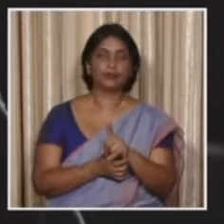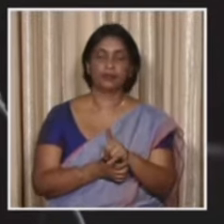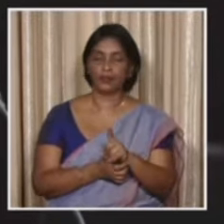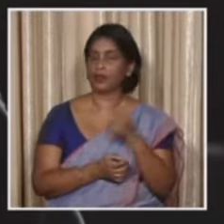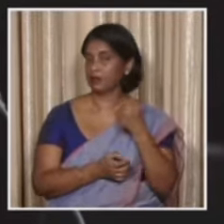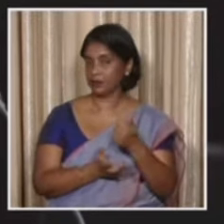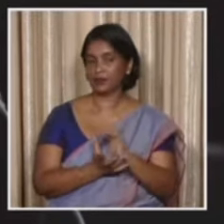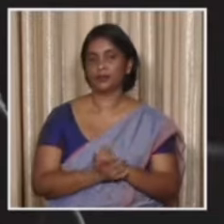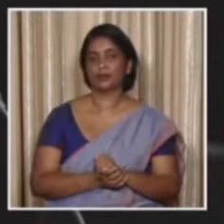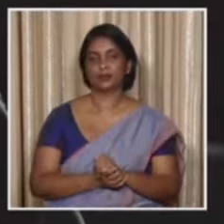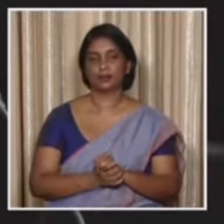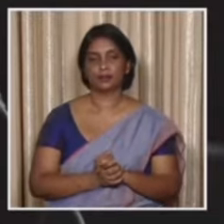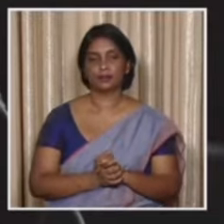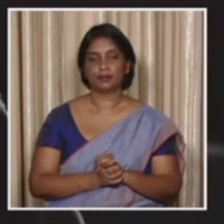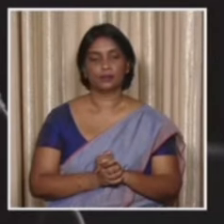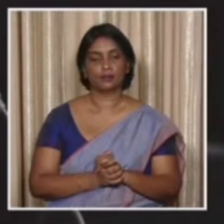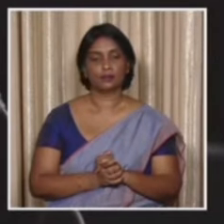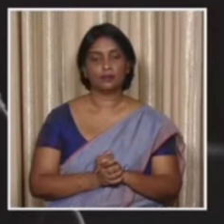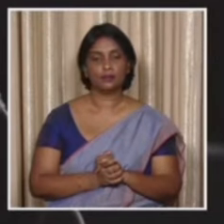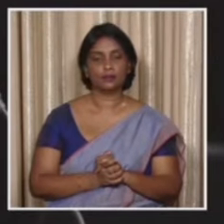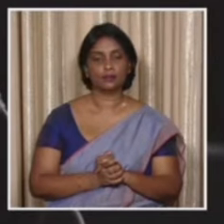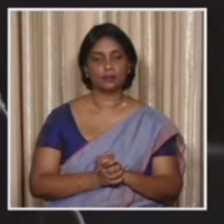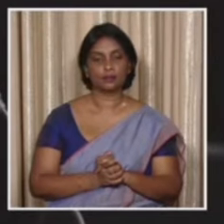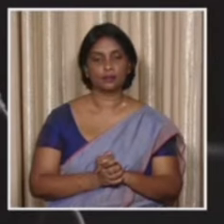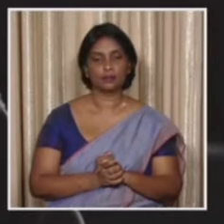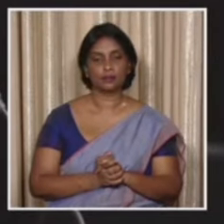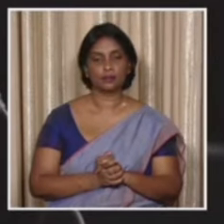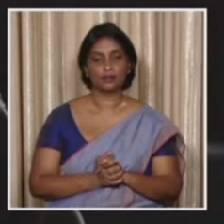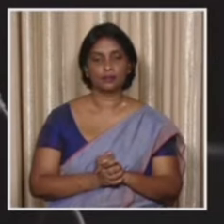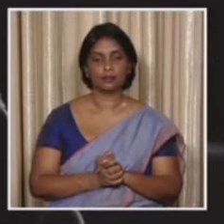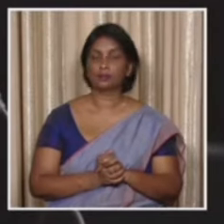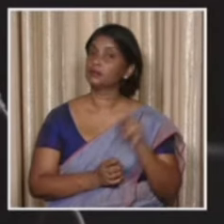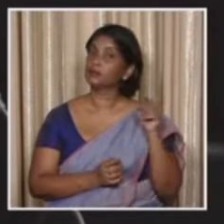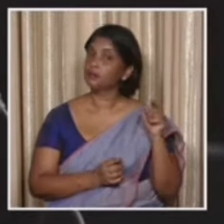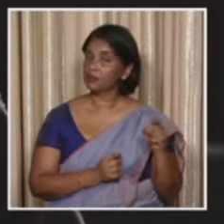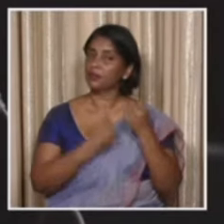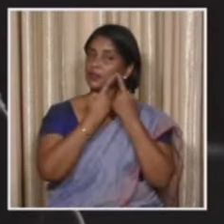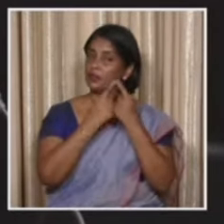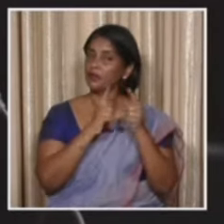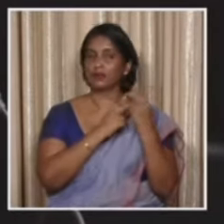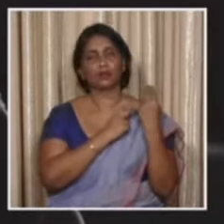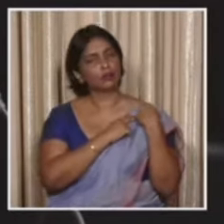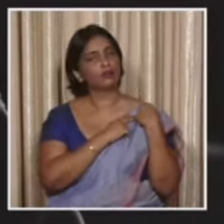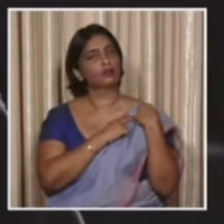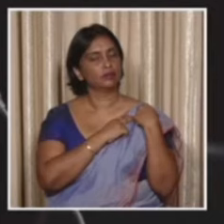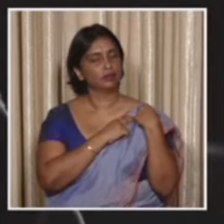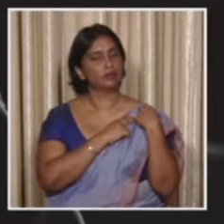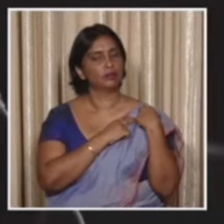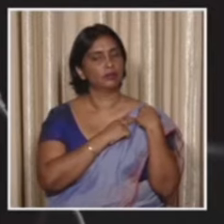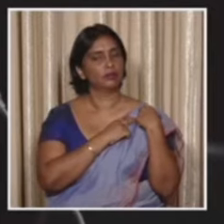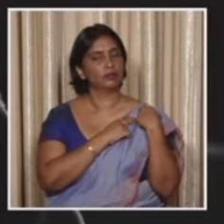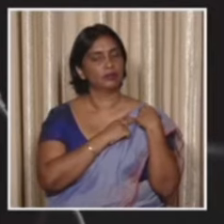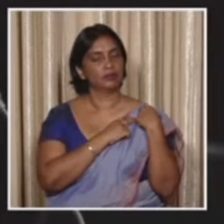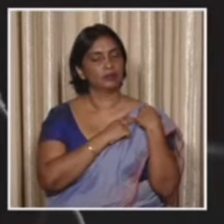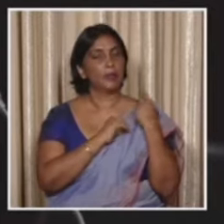இடங்கள் பல பதவிகளிலே இந்த பாராளுமன்றத்தை பிரதிநிதித்துவப்படுத்தி இருக்கிறார். பல அரசாங்கங்களின்